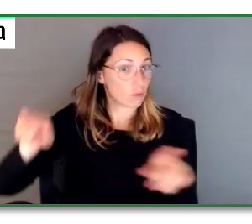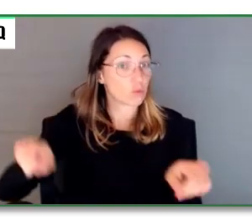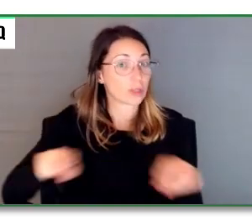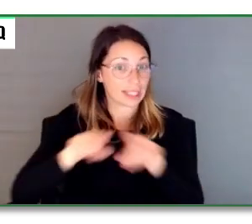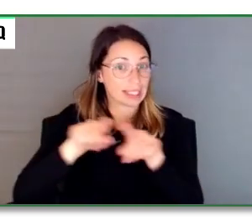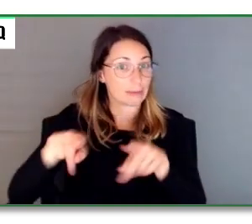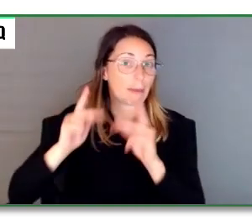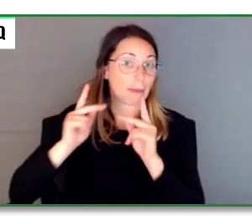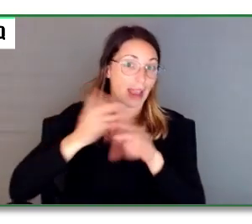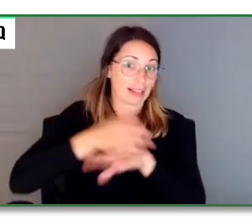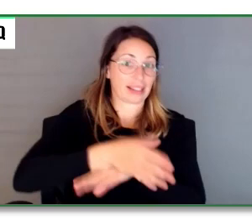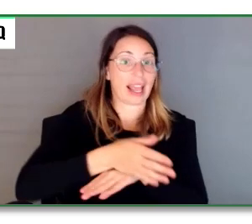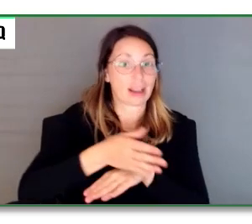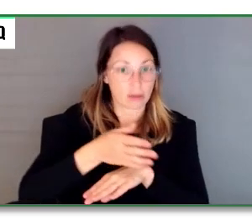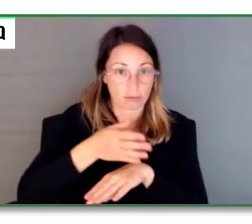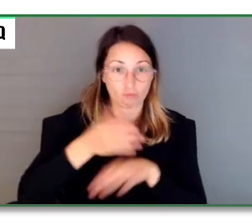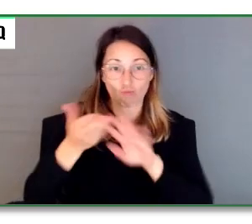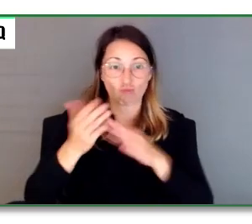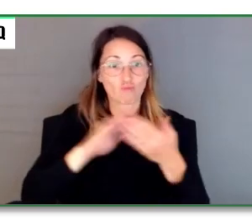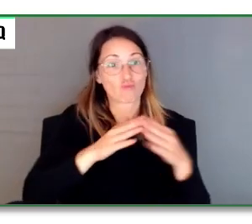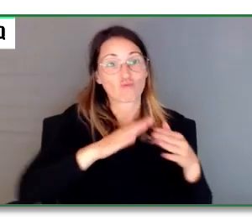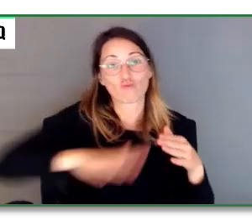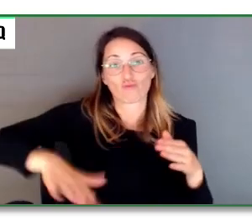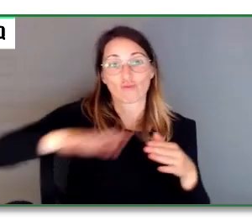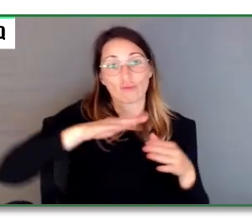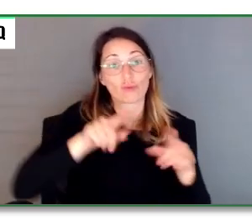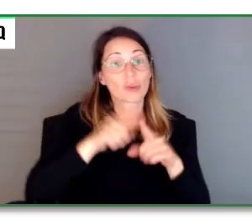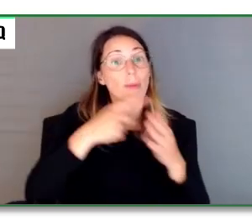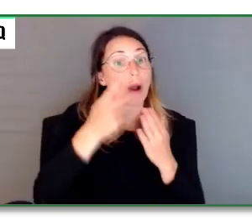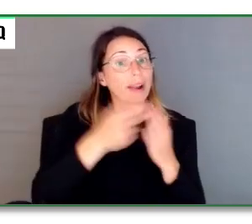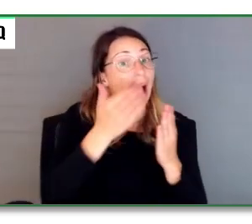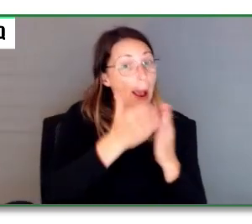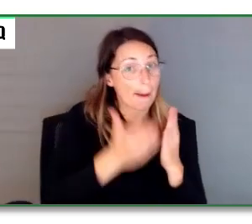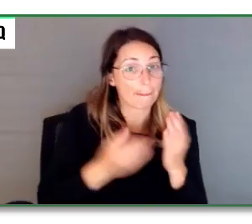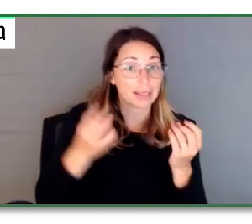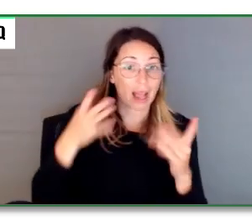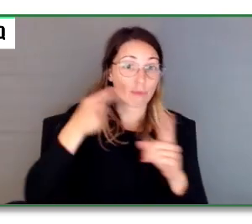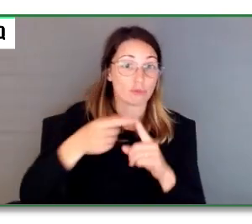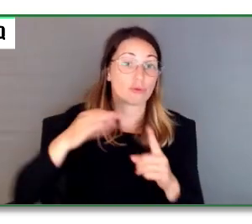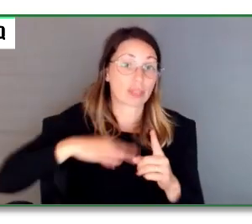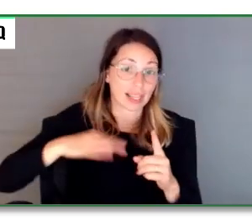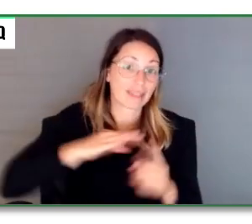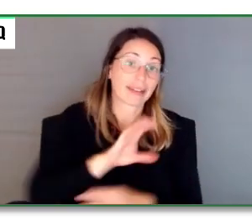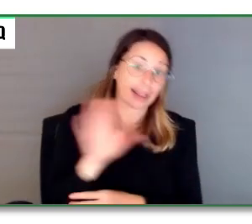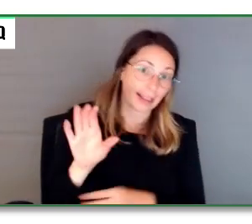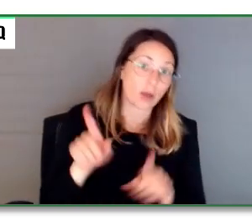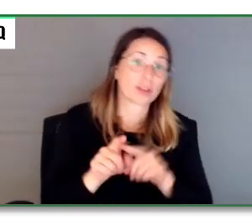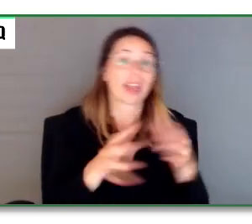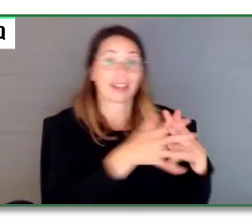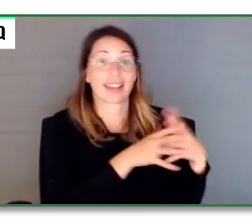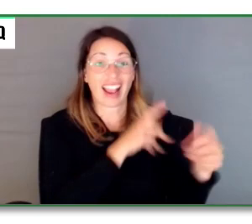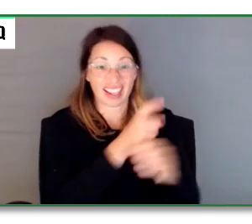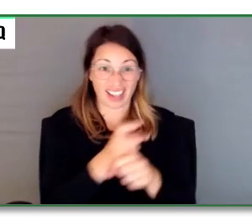ces communautés, y compris des programmes sans but lucratif au Canada et aux États-Unis, ont acheté les trail riders.